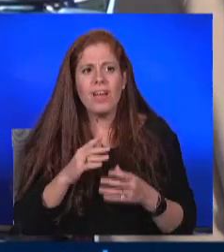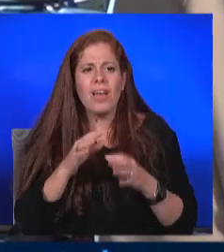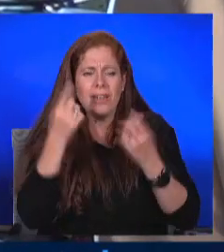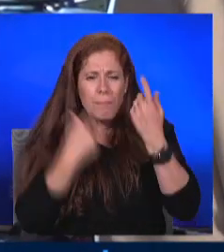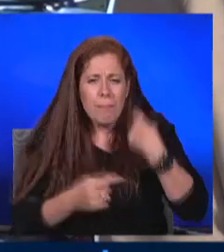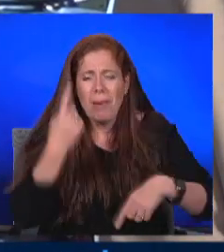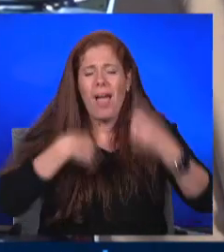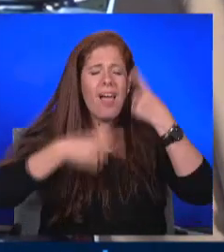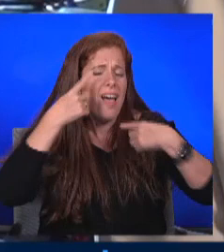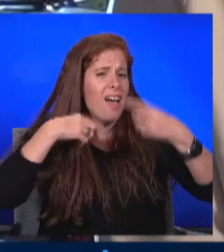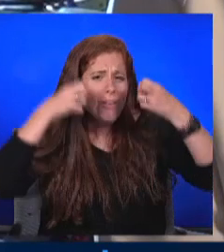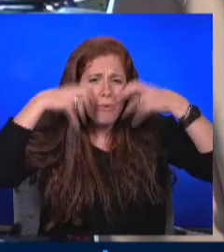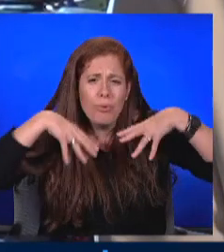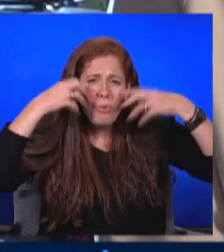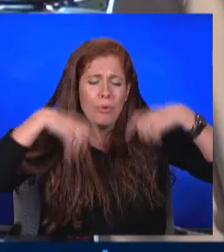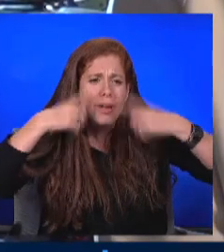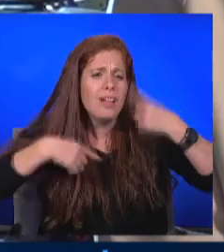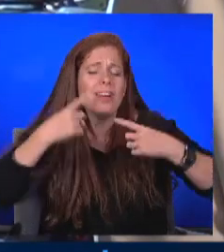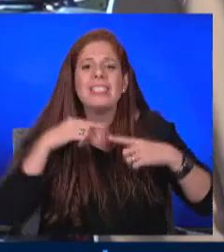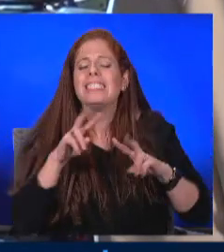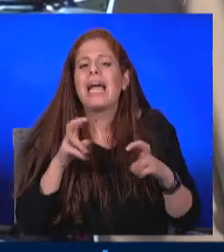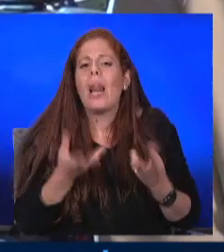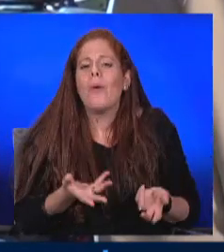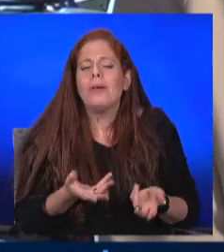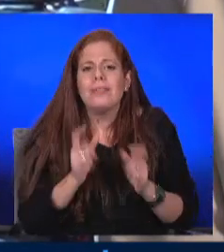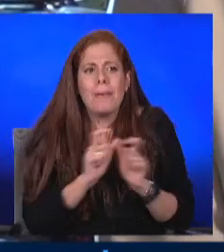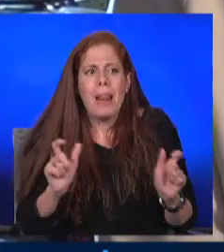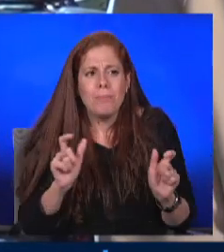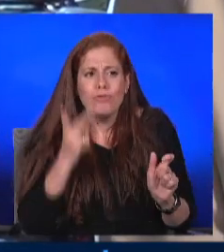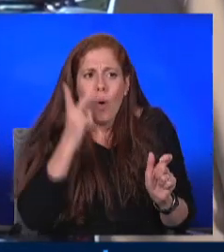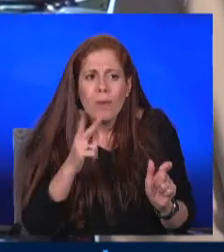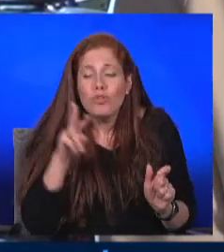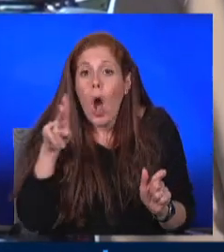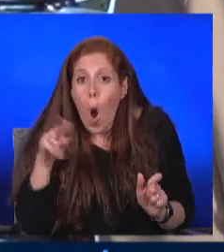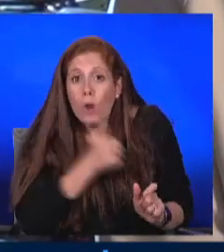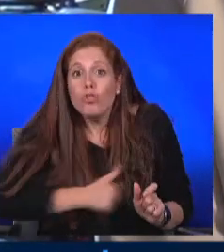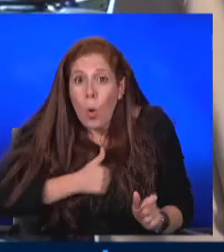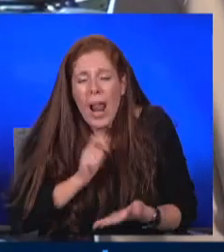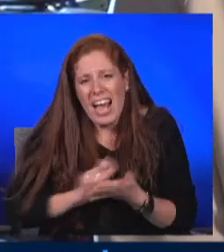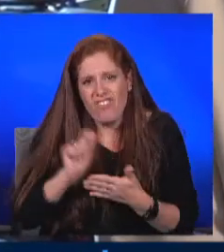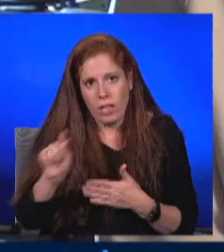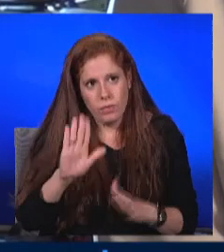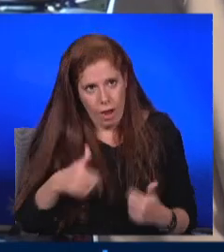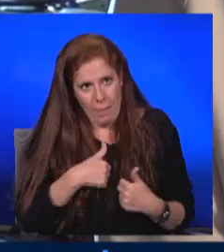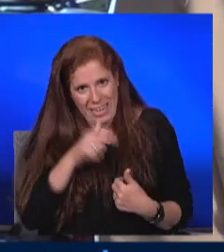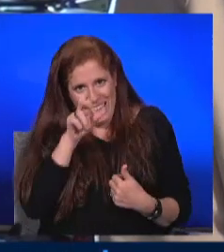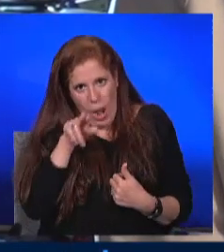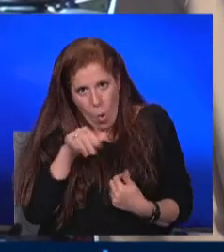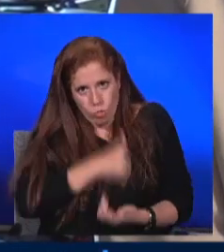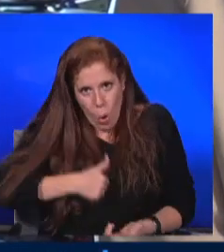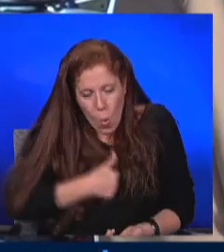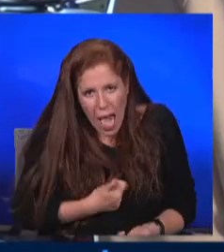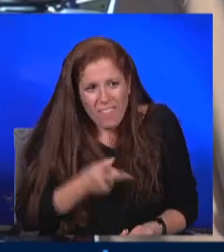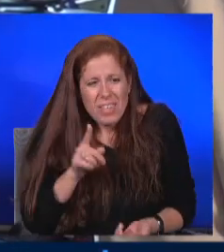בבכי, בבכי, זה כאילו... זה מילים שרואים שאחות שכולה כתבה את זה, ואני גם אחות שכולה, וזה, היא כאילו נוגעת